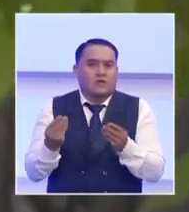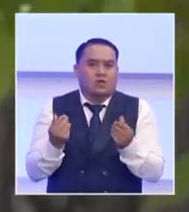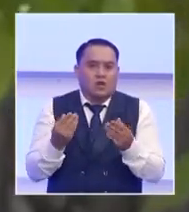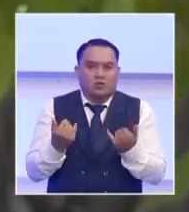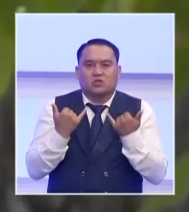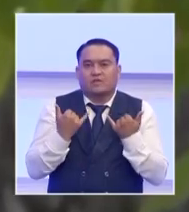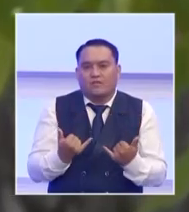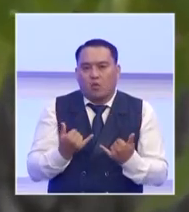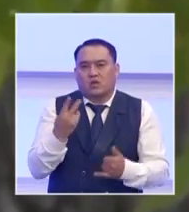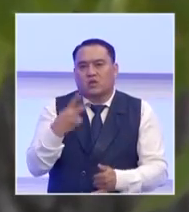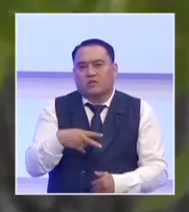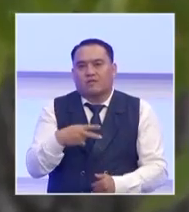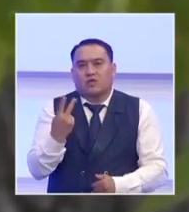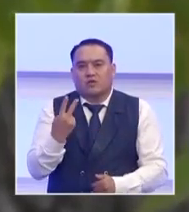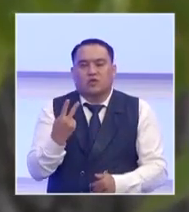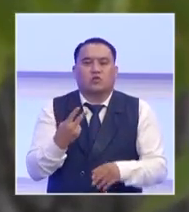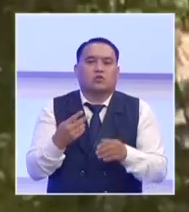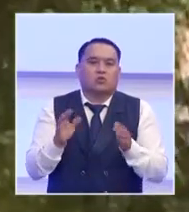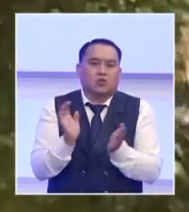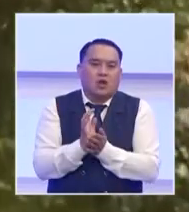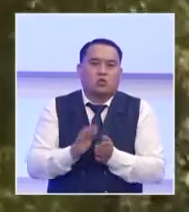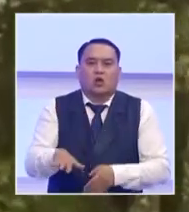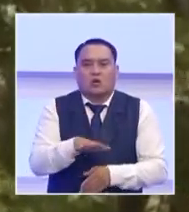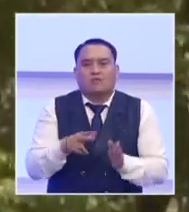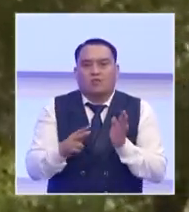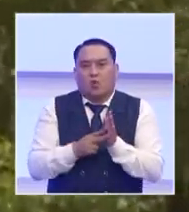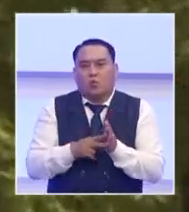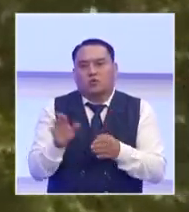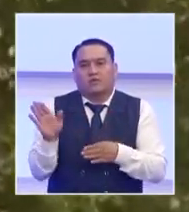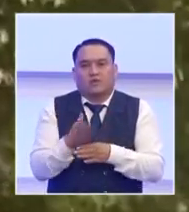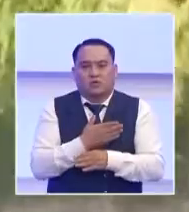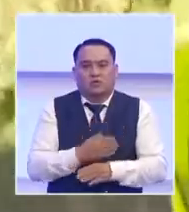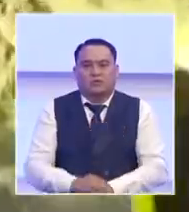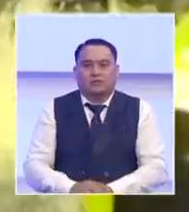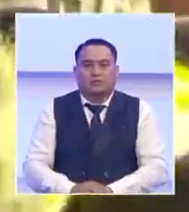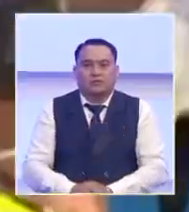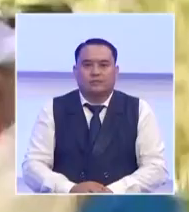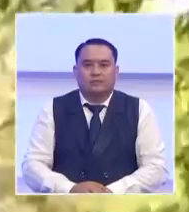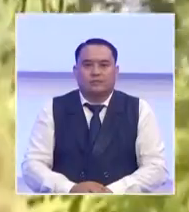сегодня из 20 таких загрязненных территорий только 8 ликвидированы